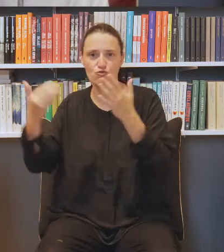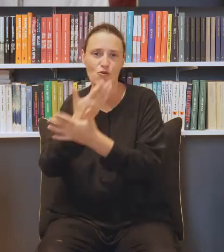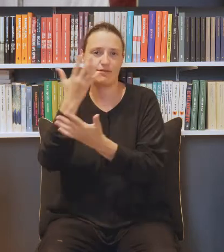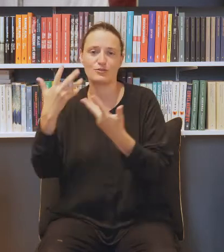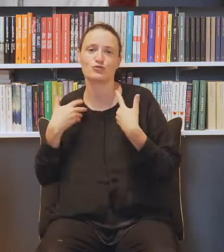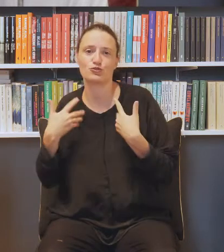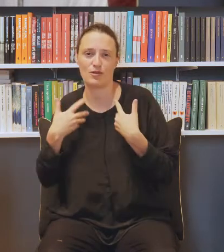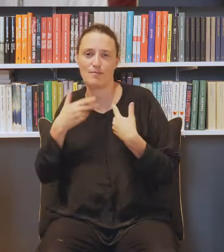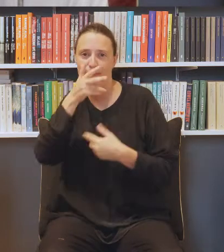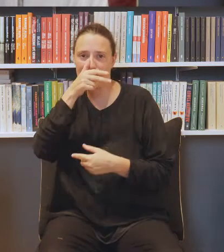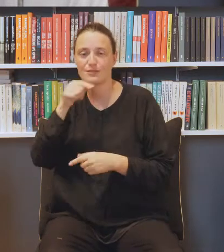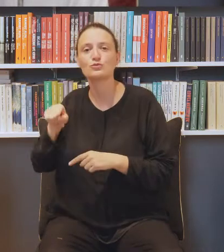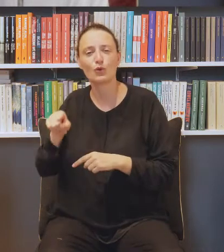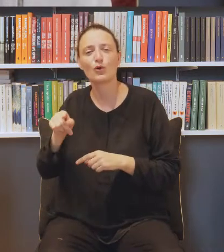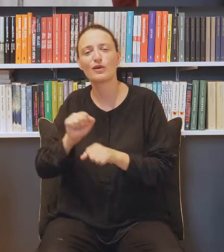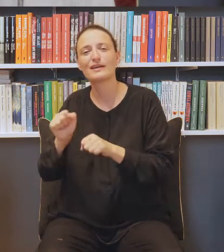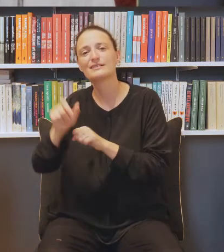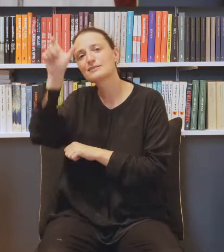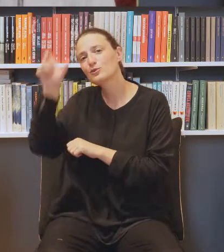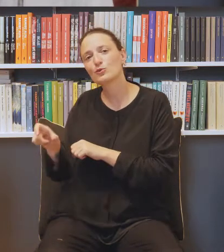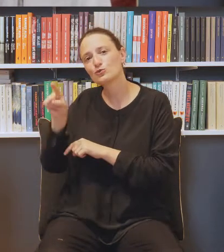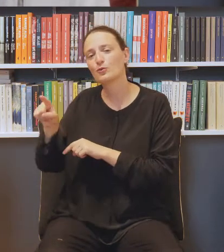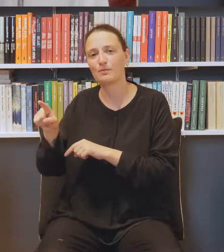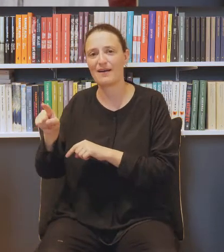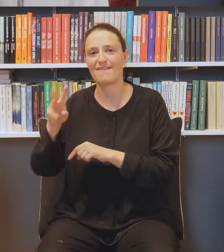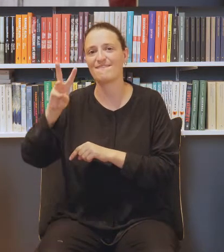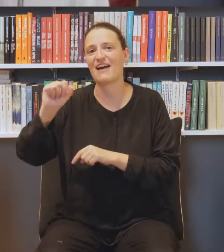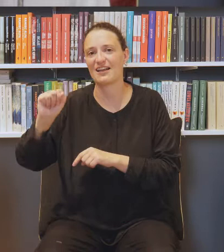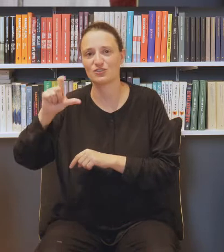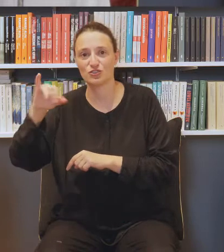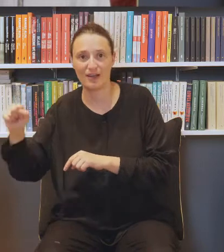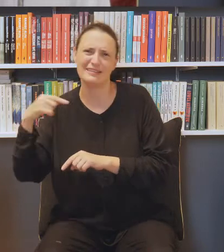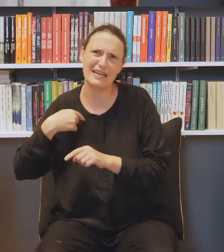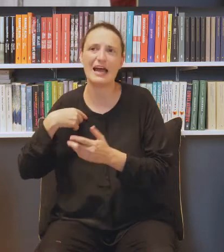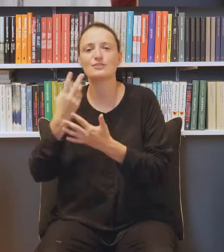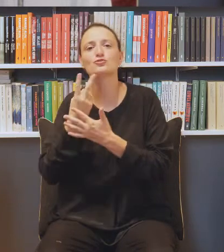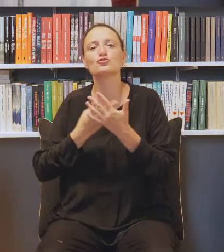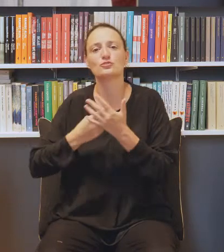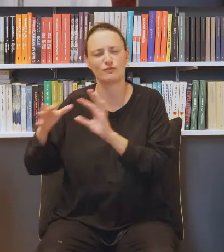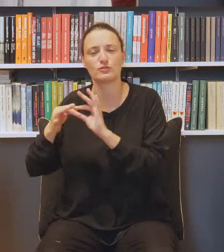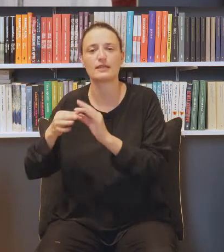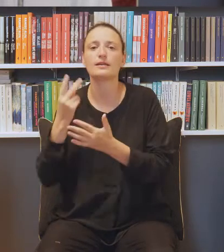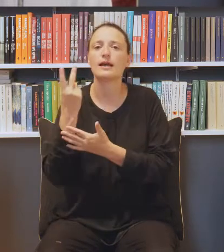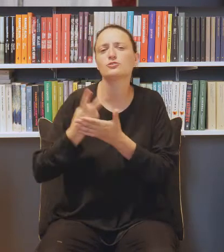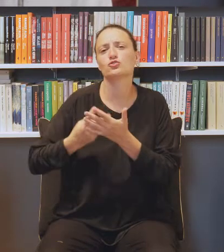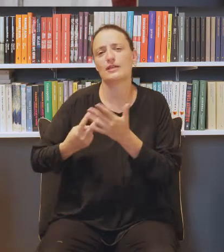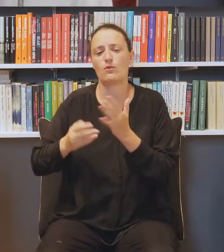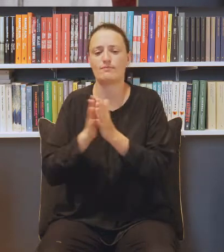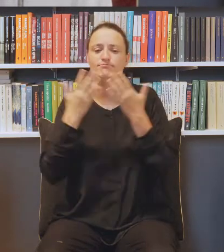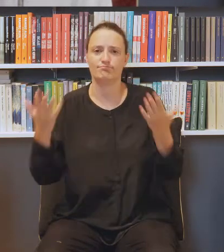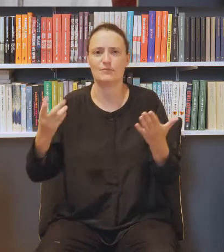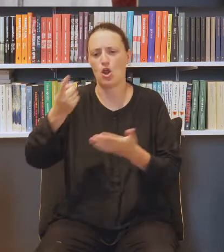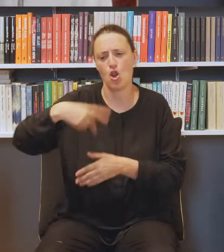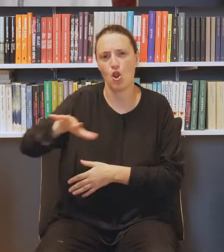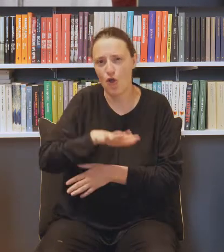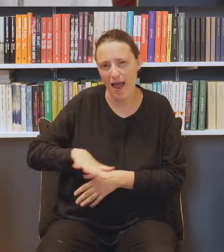na walentynki. Czytałem sobie Nowe życie Fabianic w okolicach walentynek, no bo ja lubię prasę lokalną, lubię wiedzieć,